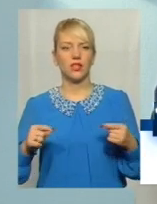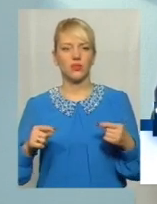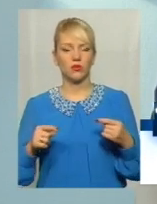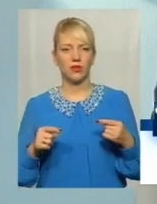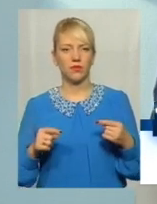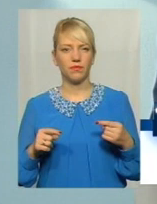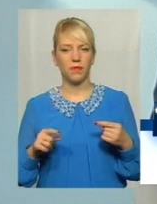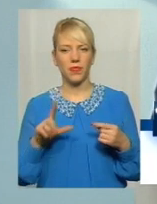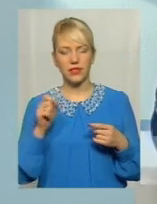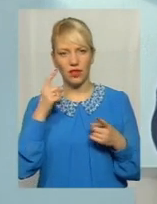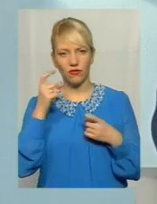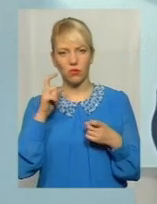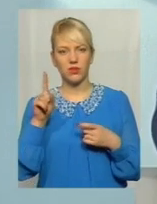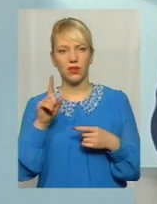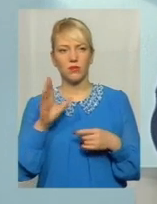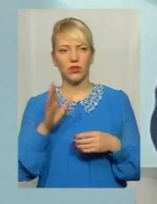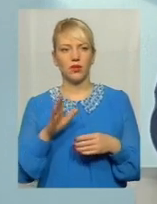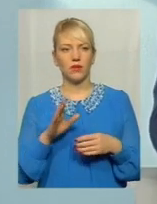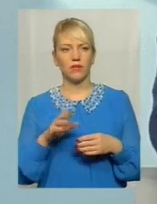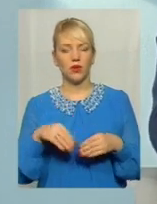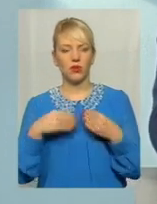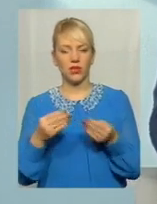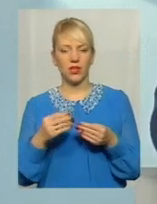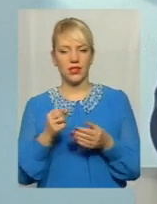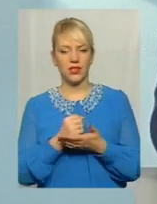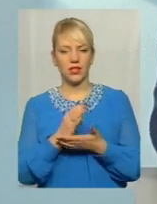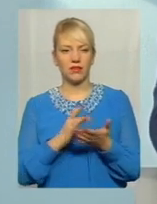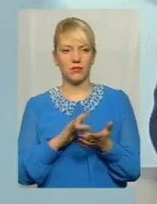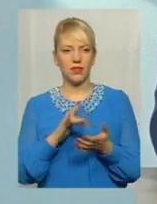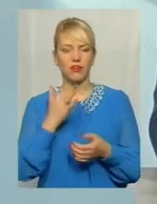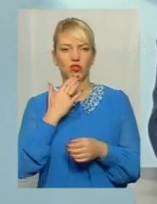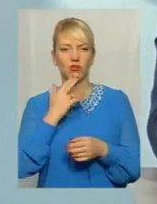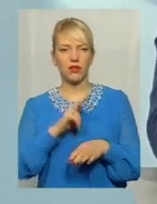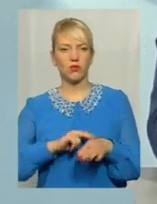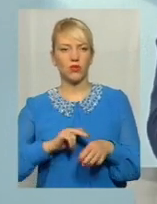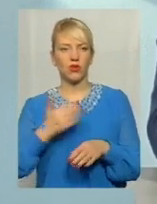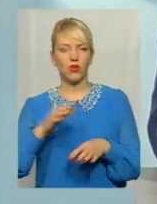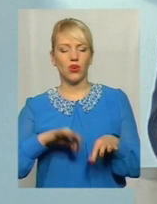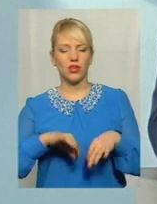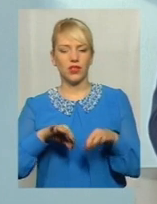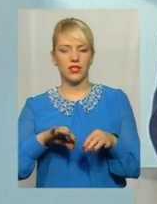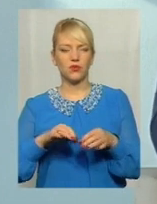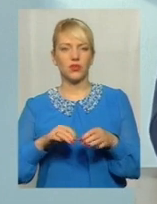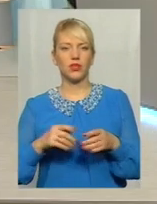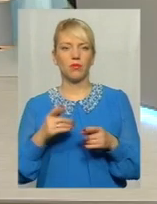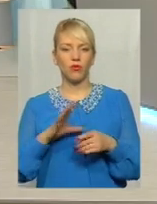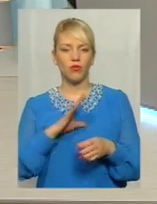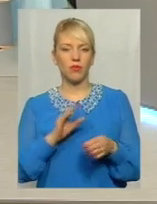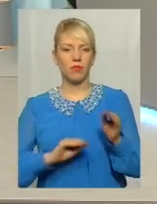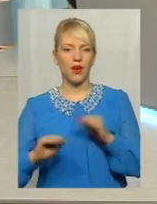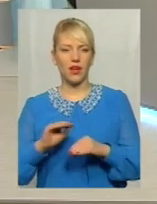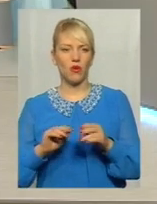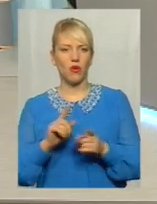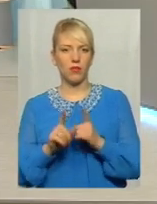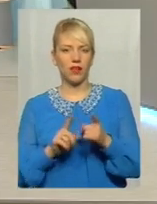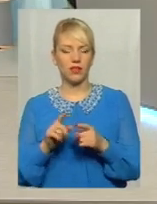за інформацією, яка була подана за сервісним центром Національної поліції, його транспортний засіб був переобладнаний. Відповідно, він був недопущений